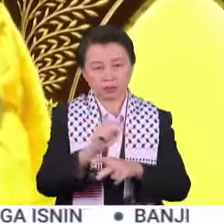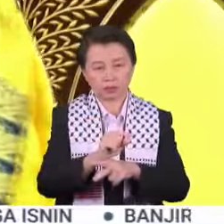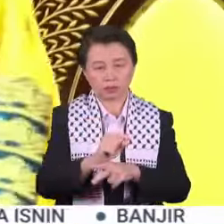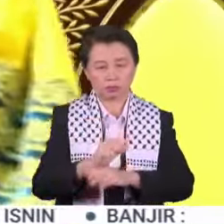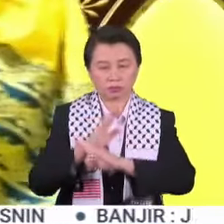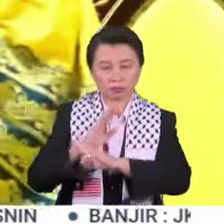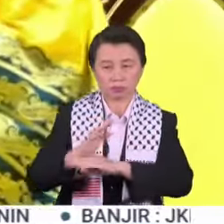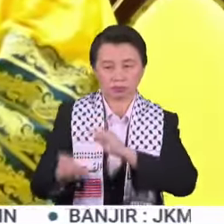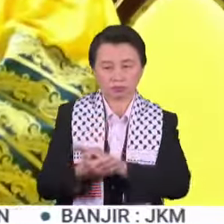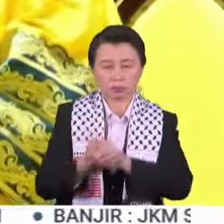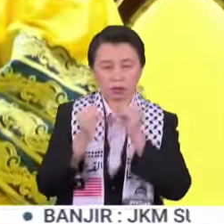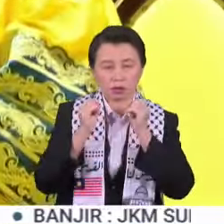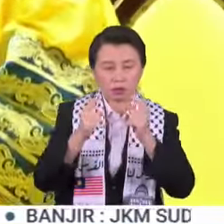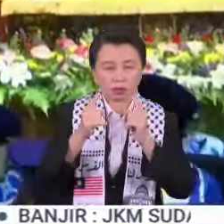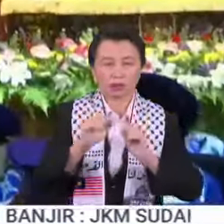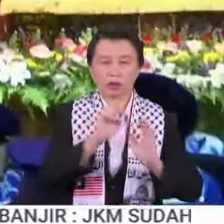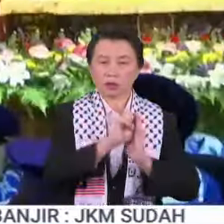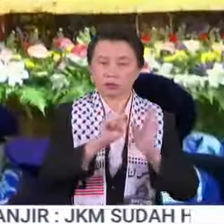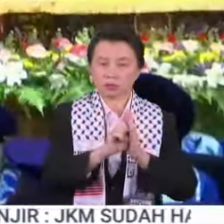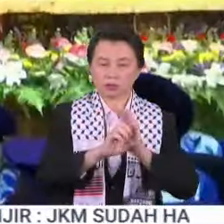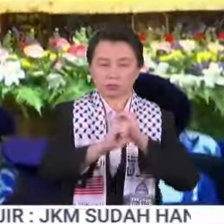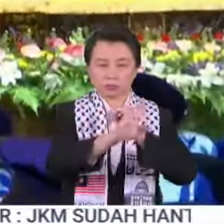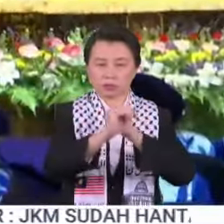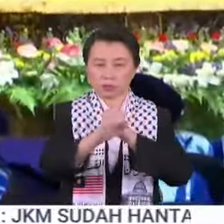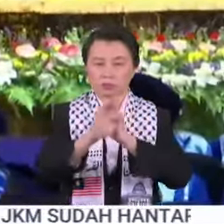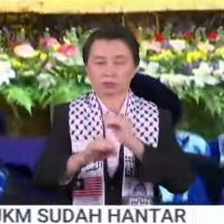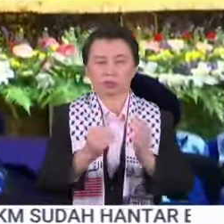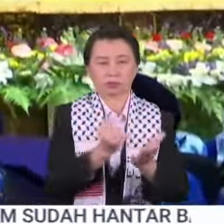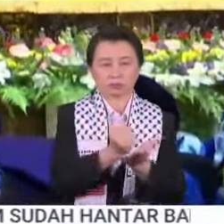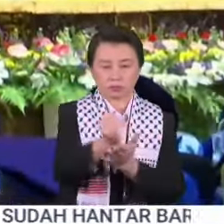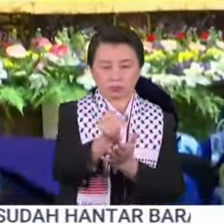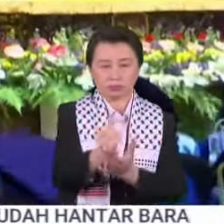rasuah, meningkatkan kesedaran etika dan mempromosi integriti.